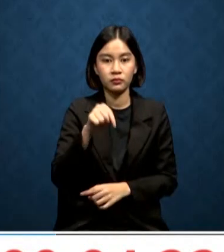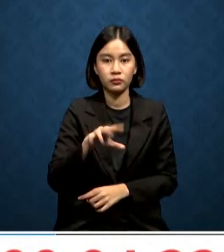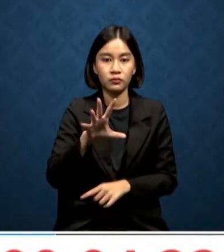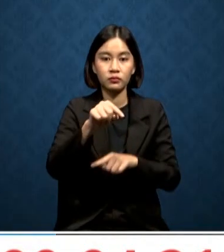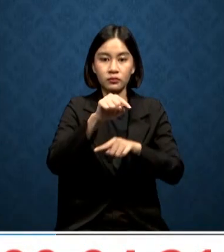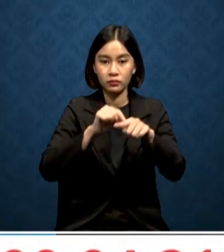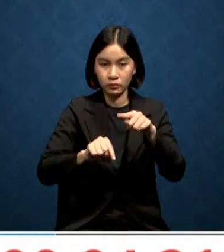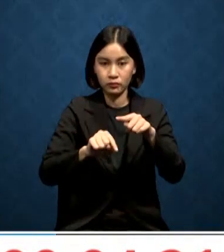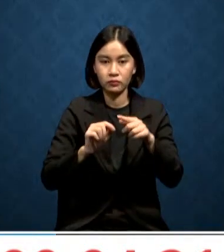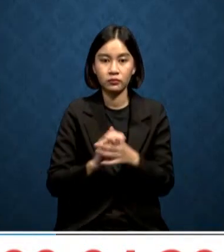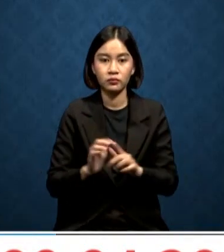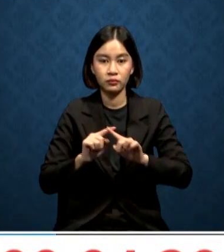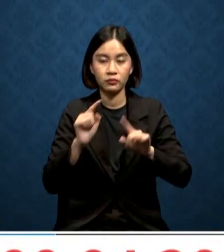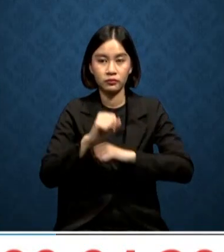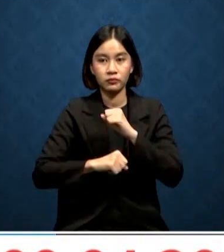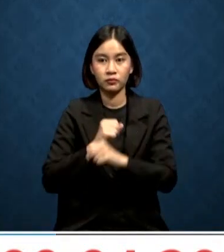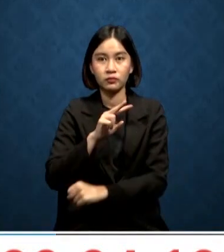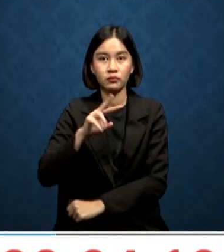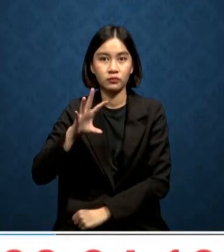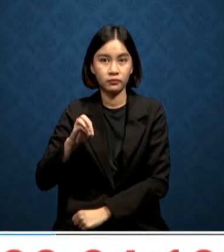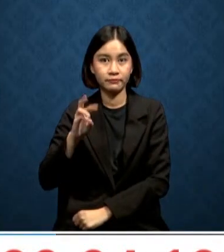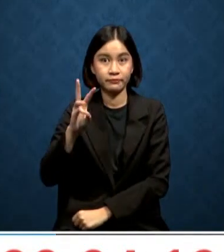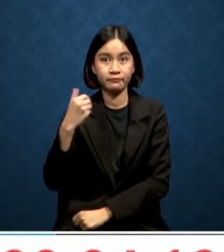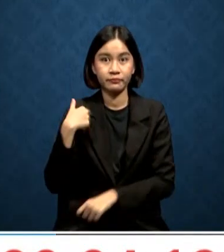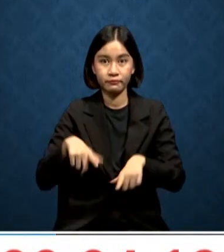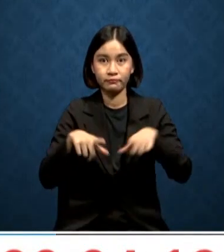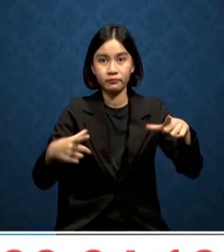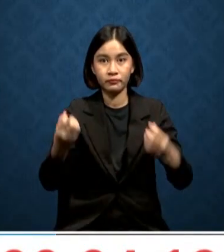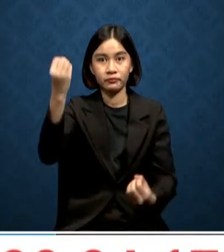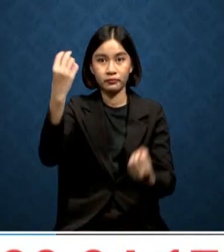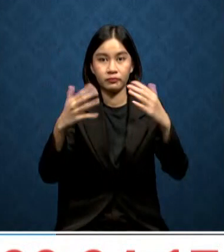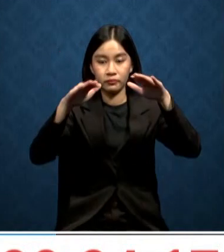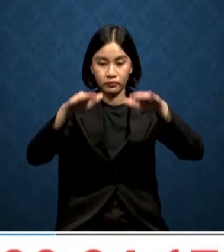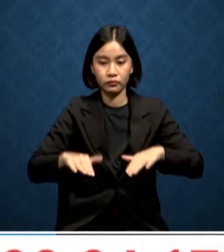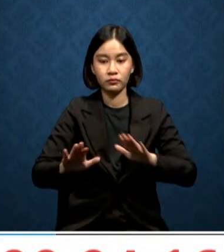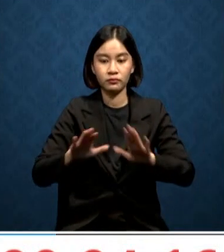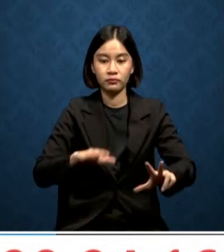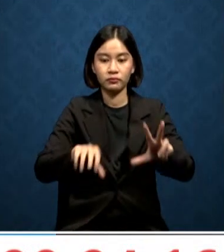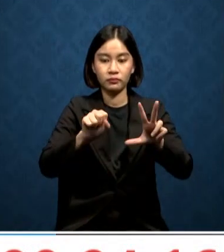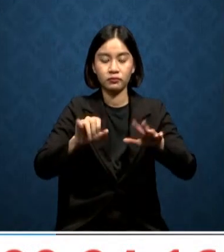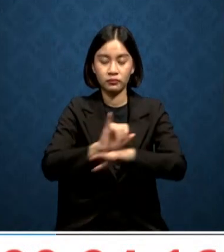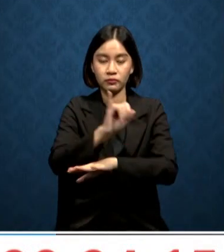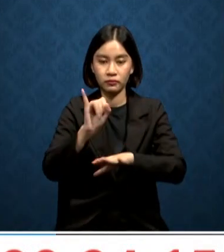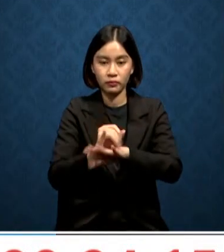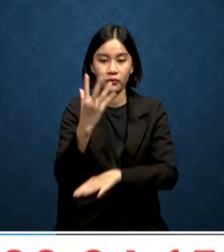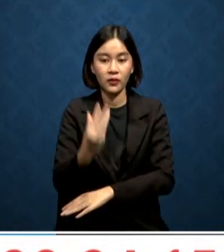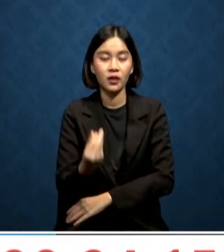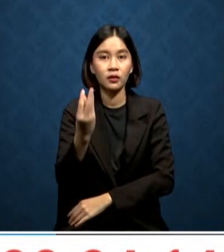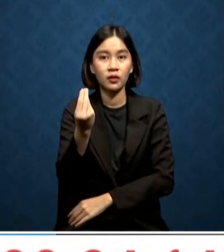31.57 แต่ปี2566มีพื้นที่ป่าลดลงประมาณ 300,000 ไร่ก็เหลื